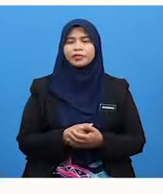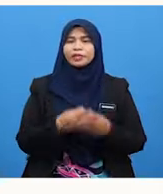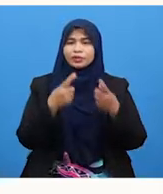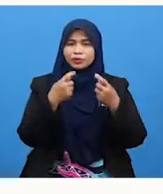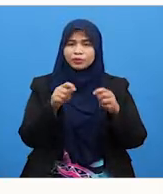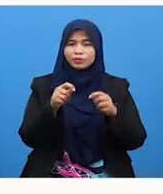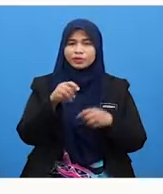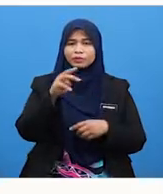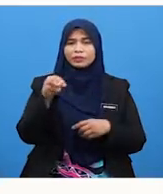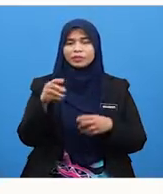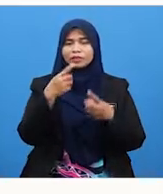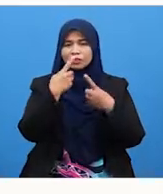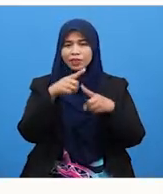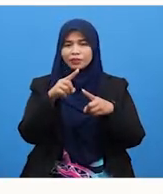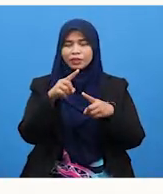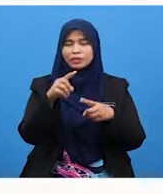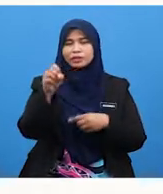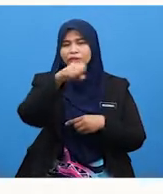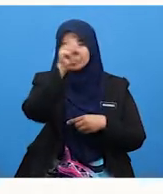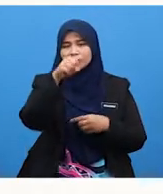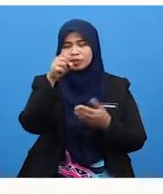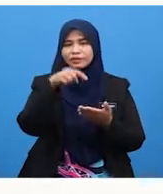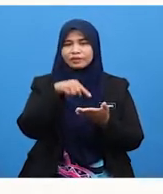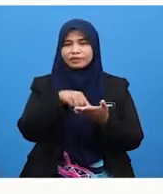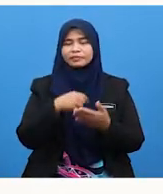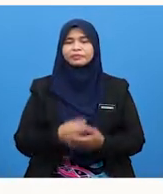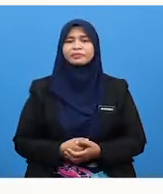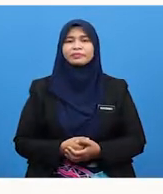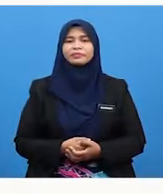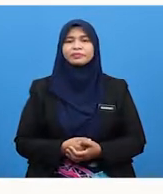Cuba murid-murid jawab soalan yang diberikan ini.